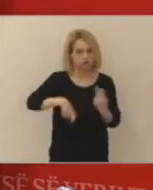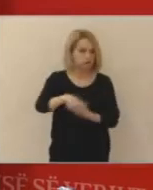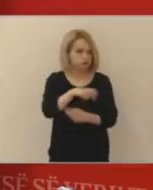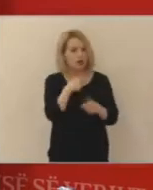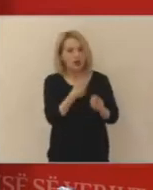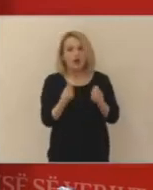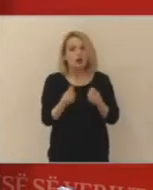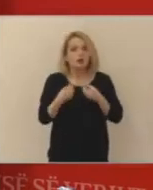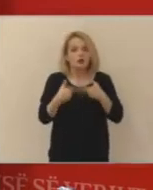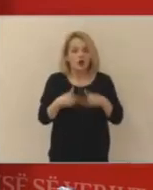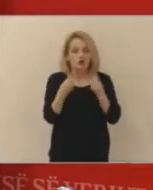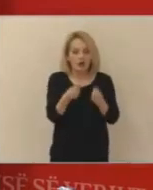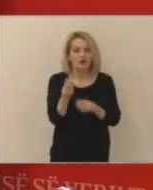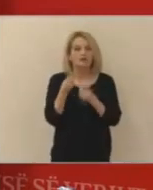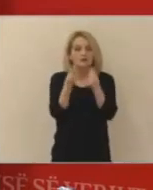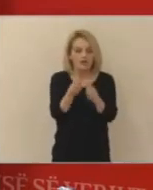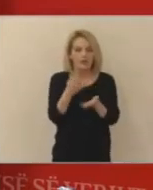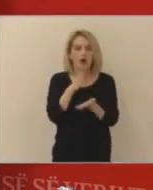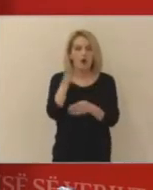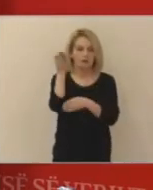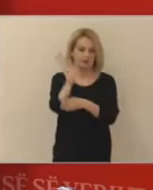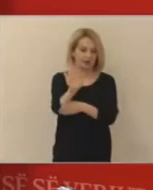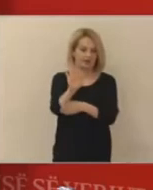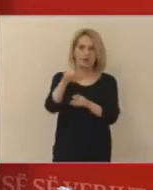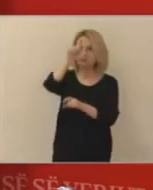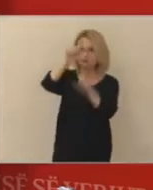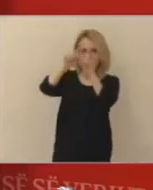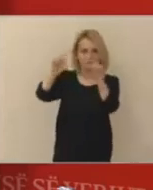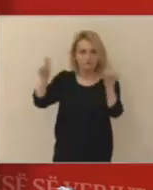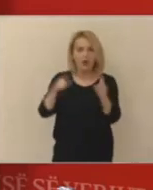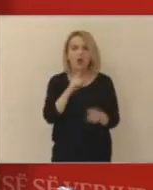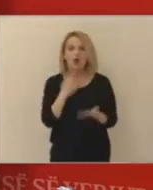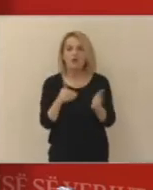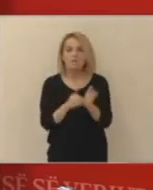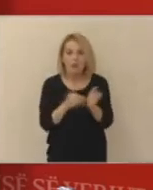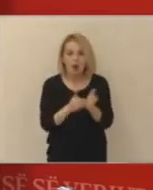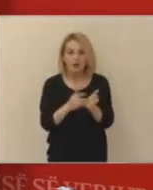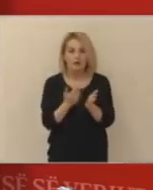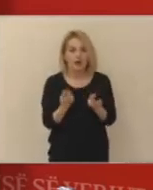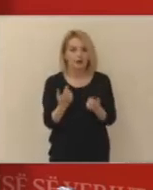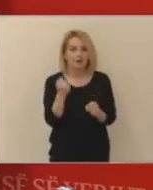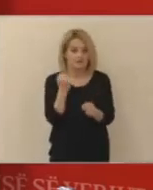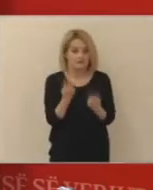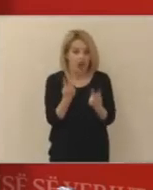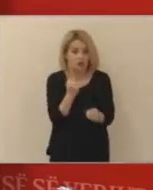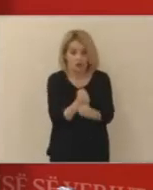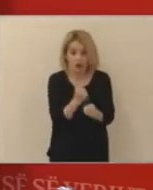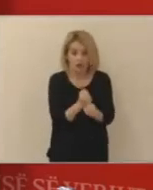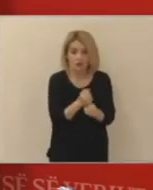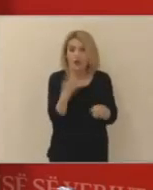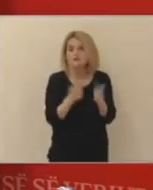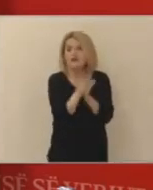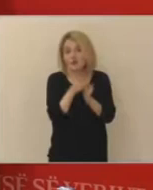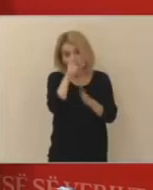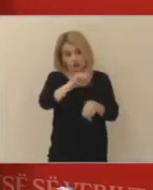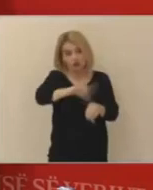однесуваат претежно на представници на институциите кои што имаат потреба да се движат во време на кога важи забраната за движење,